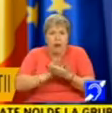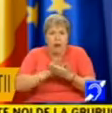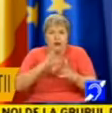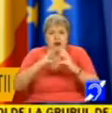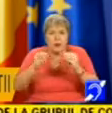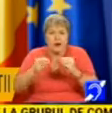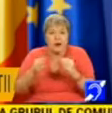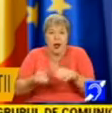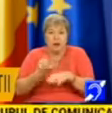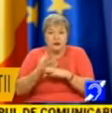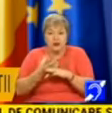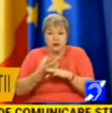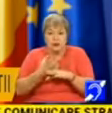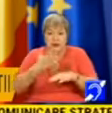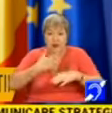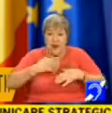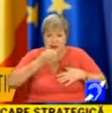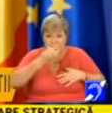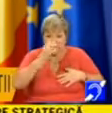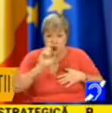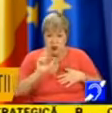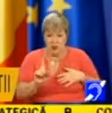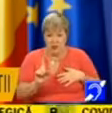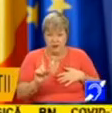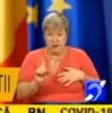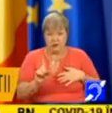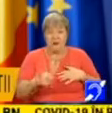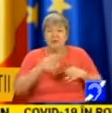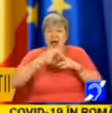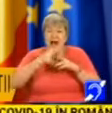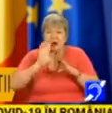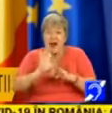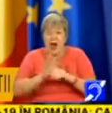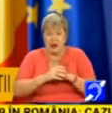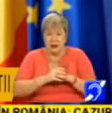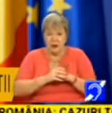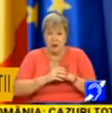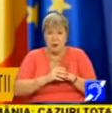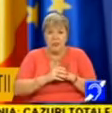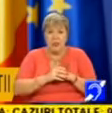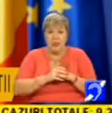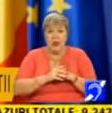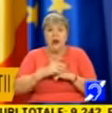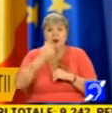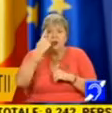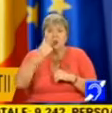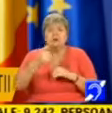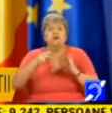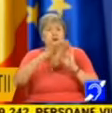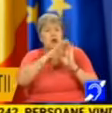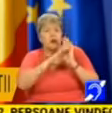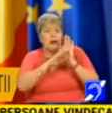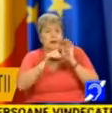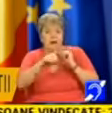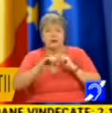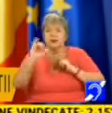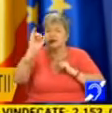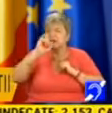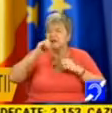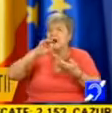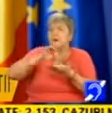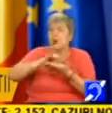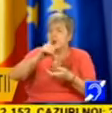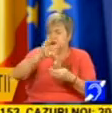să vă spun clar cum stăm aici. Într-un astfel de plan, cineva propunea, de